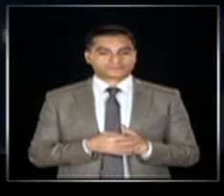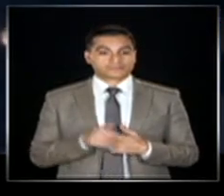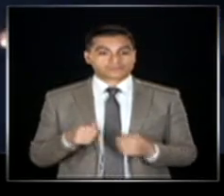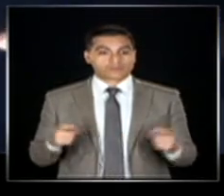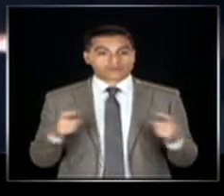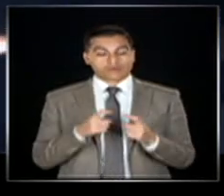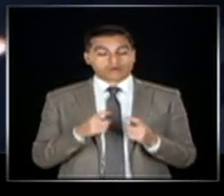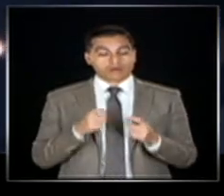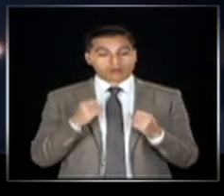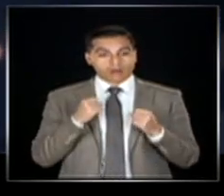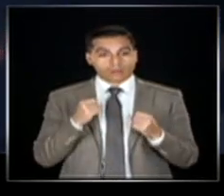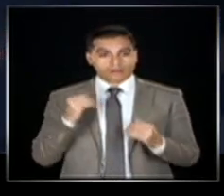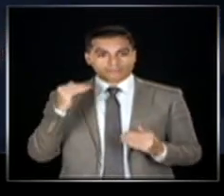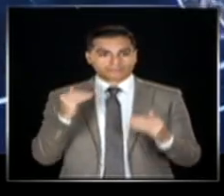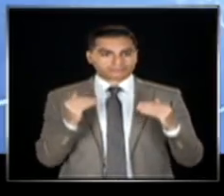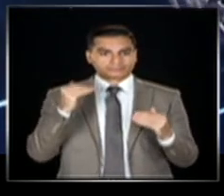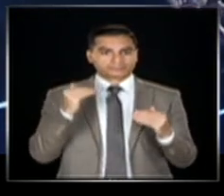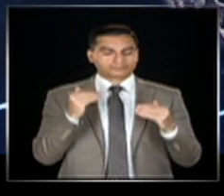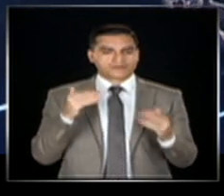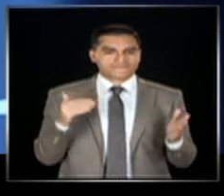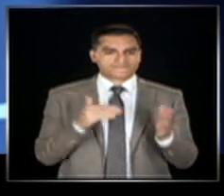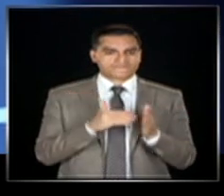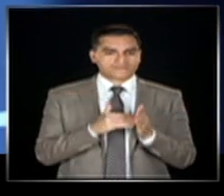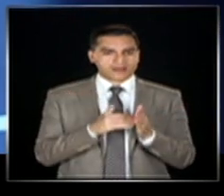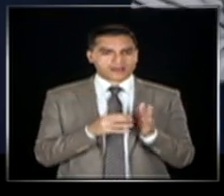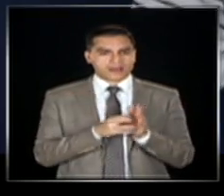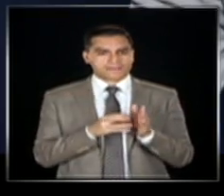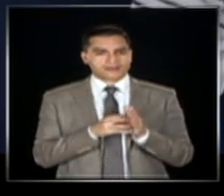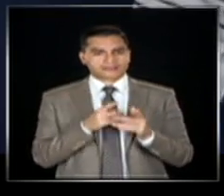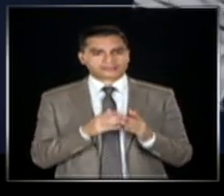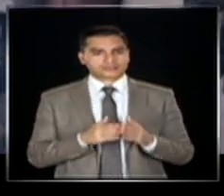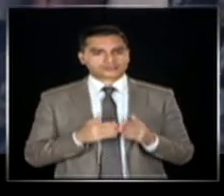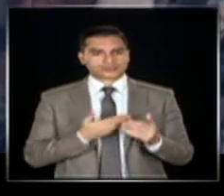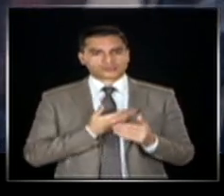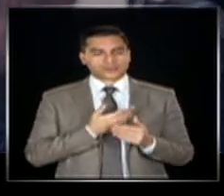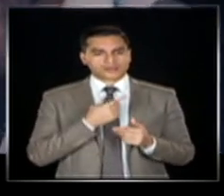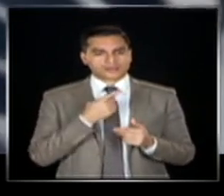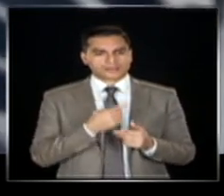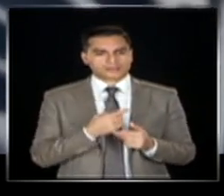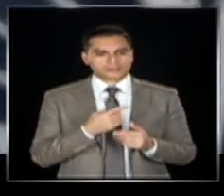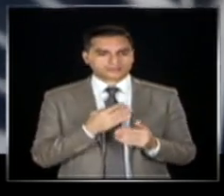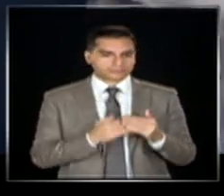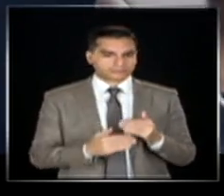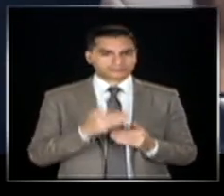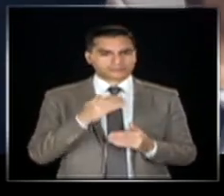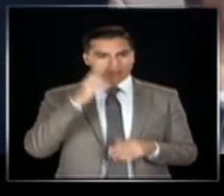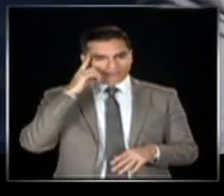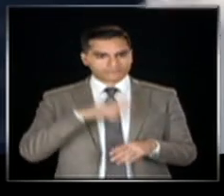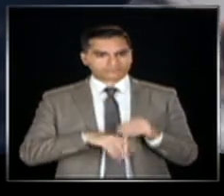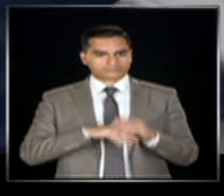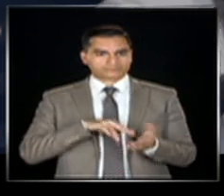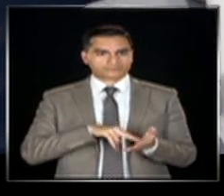مباراه قويه ابتدت متكافئه ما بين الجامعتين. جامعه قناه السويس كانت اهدى وعارفه تتعامل مع الموضوع